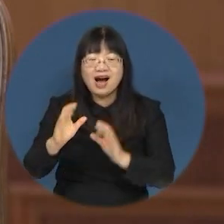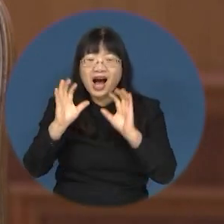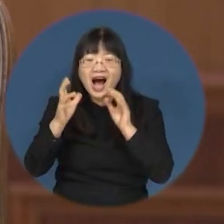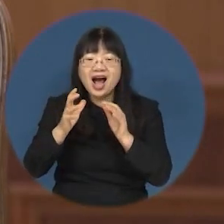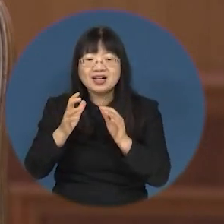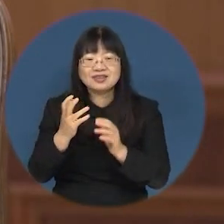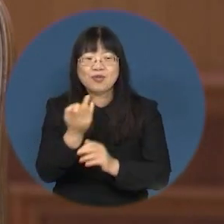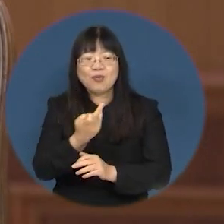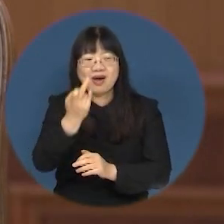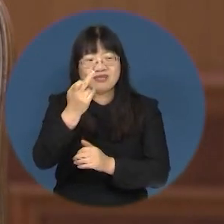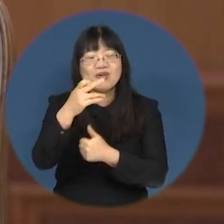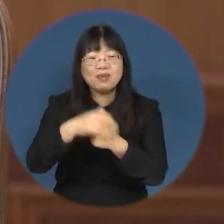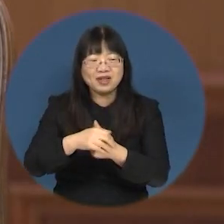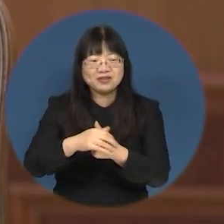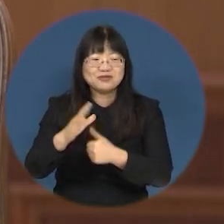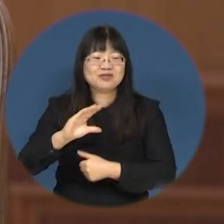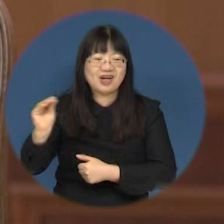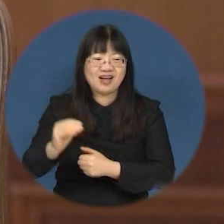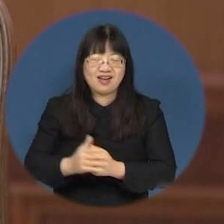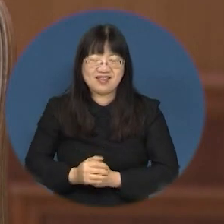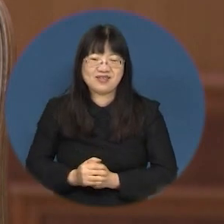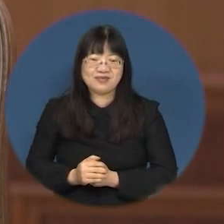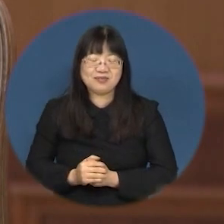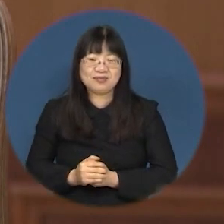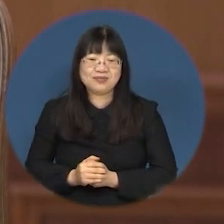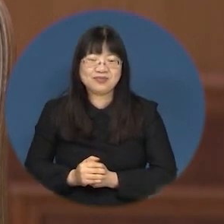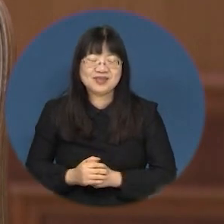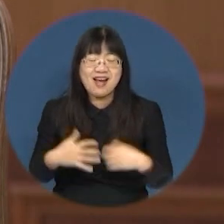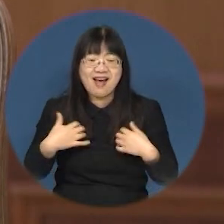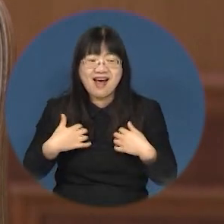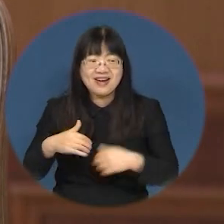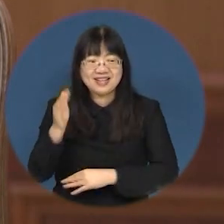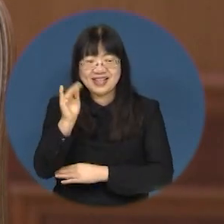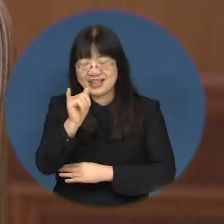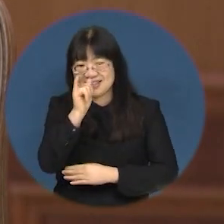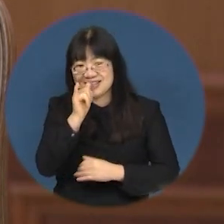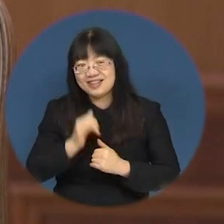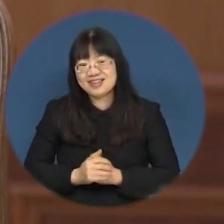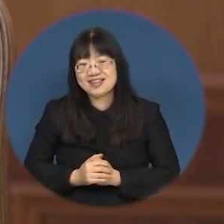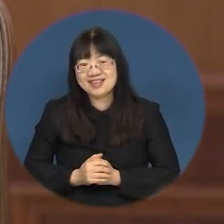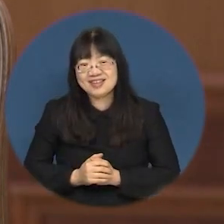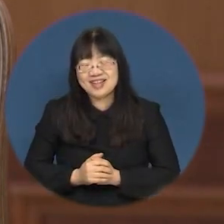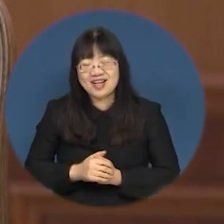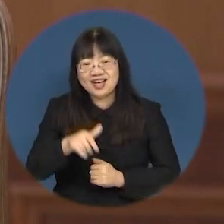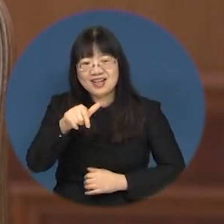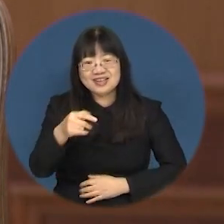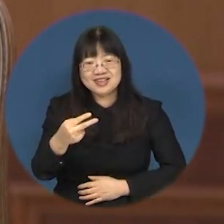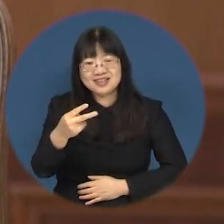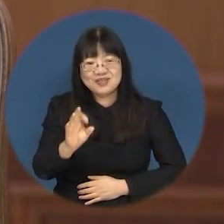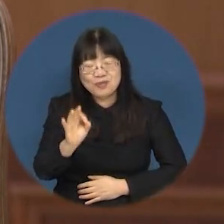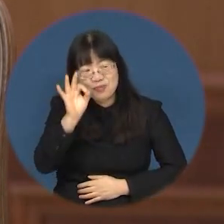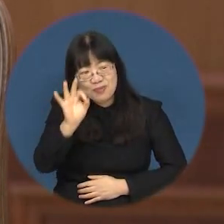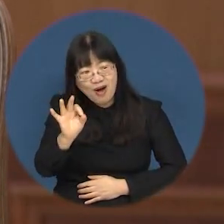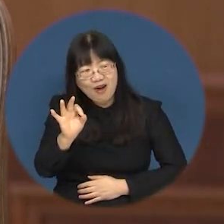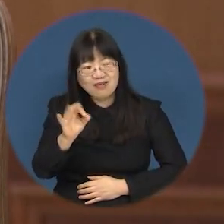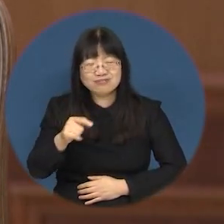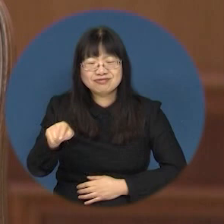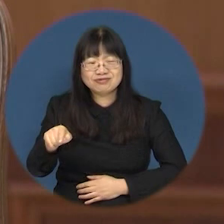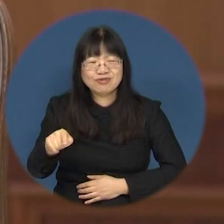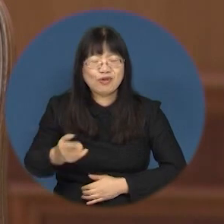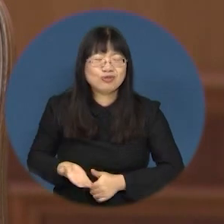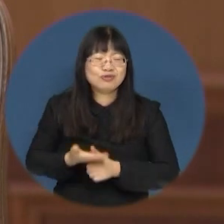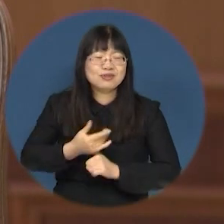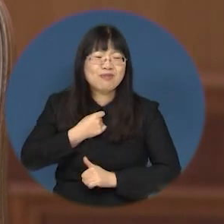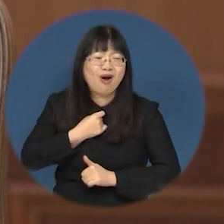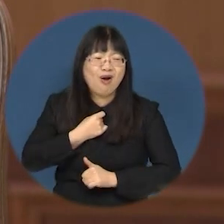맡겨놓고 가버리고 일방적으로. 예, 예, 예. 그래서 그러면서 오는 이제 에피소드가 이제 어떻게 되냐면 길동 씨 같은 경우는 맡고 싶어서 맡은 애기가